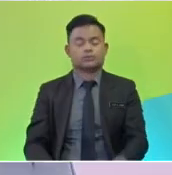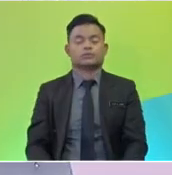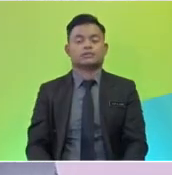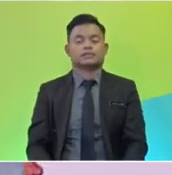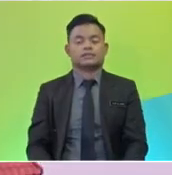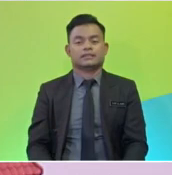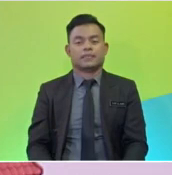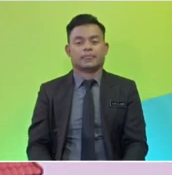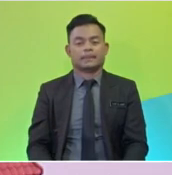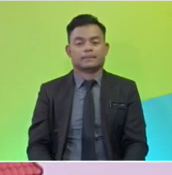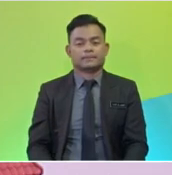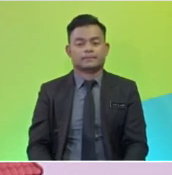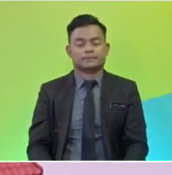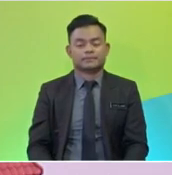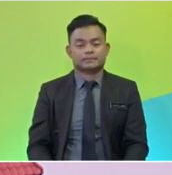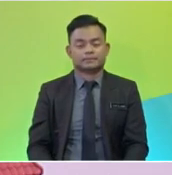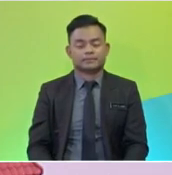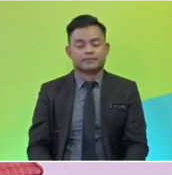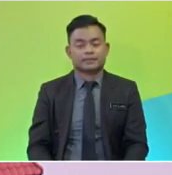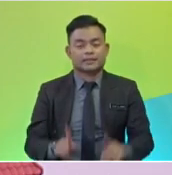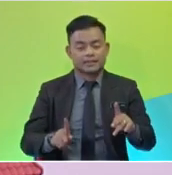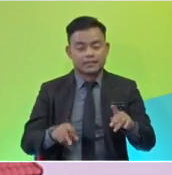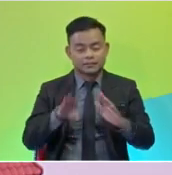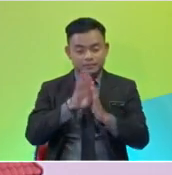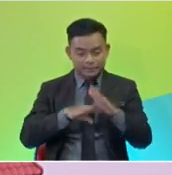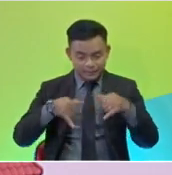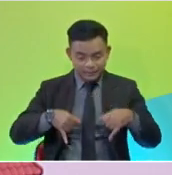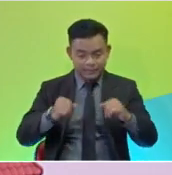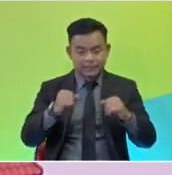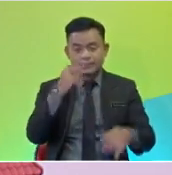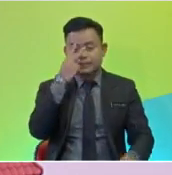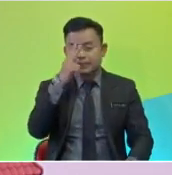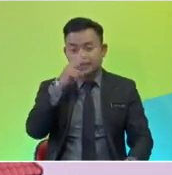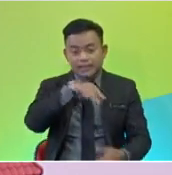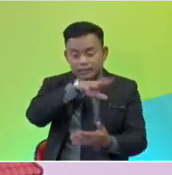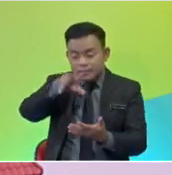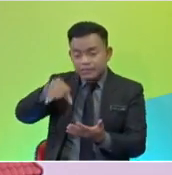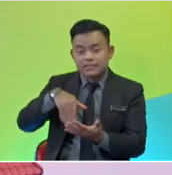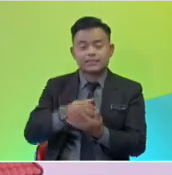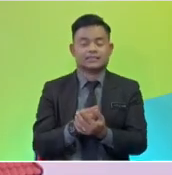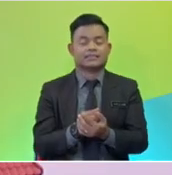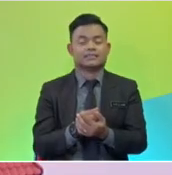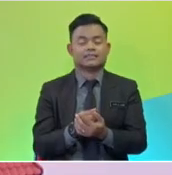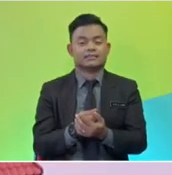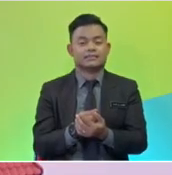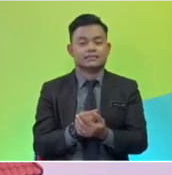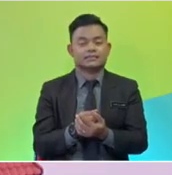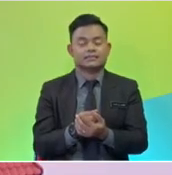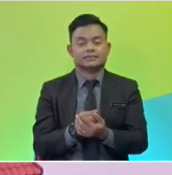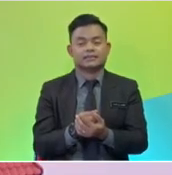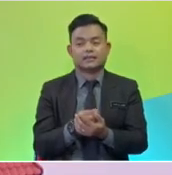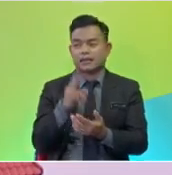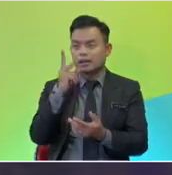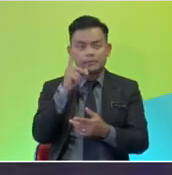tangan mata kita kalau berjalan akmar mata kena tengok persekitaran kena peka dengan